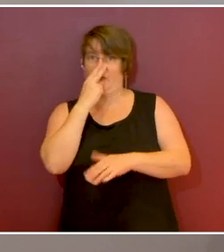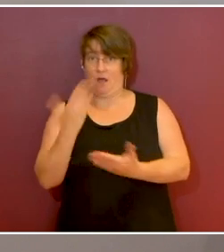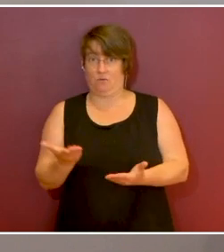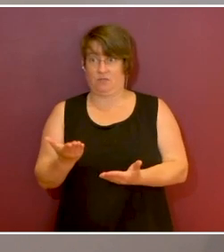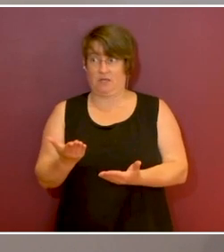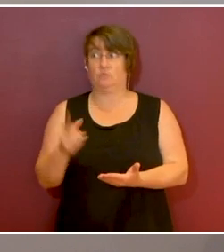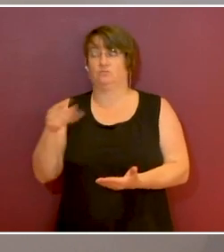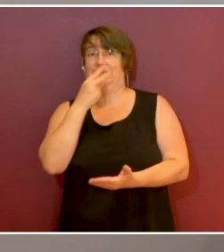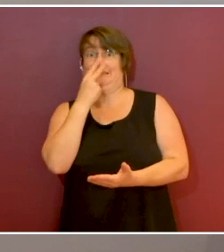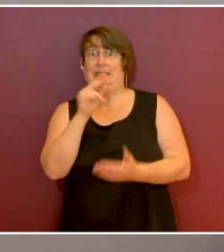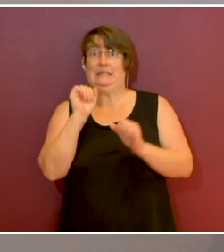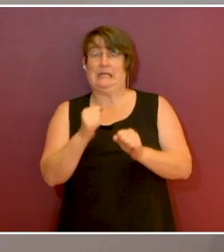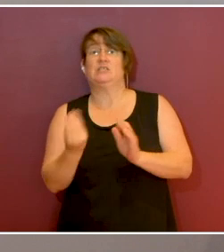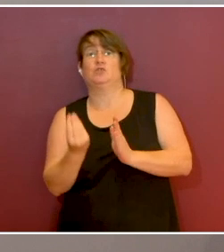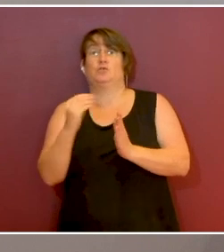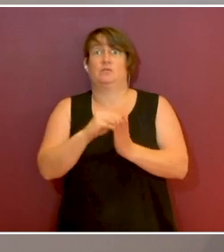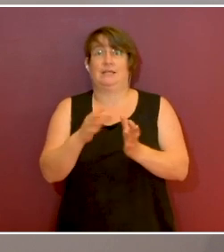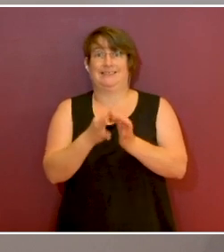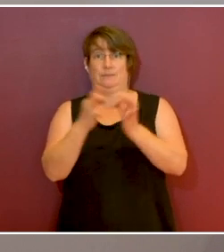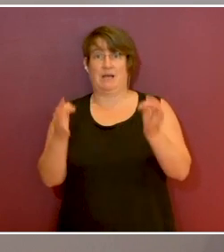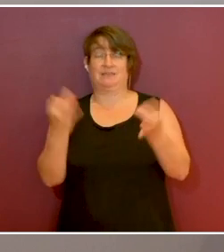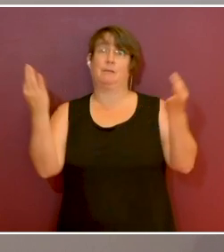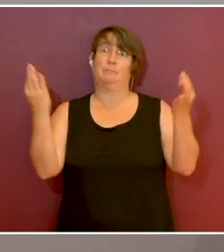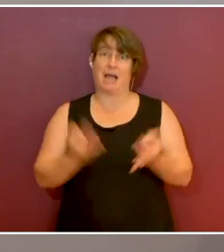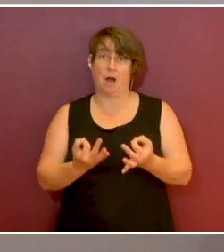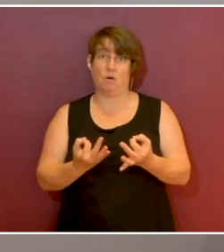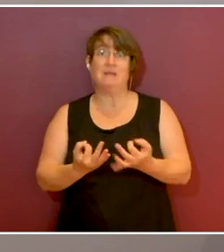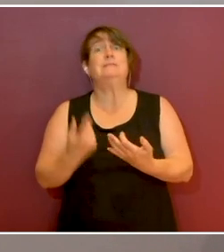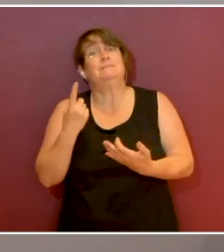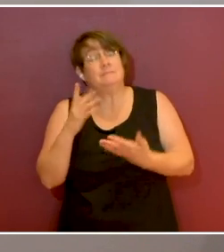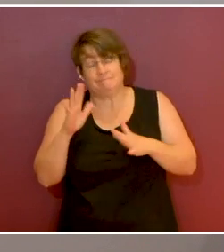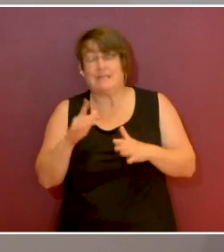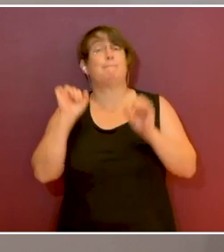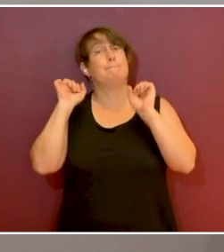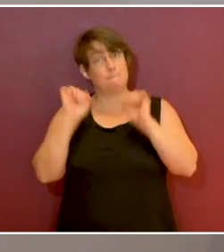Maßnahmen erfordert. Das kann sein, aber das wäre jetzt noch zu früh,